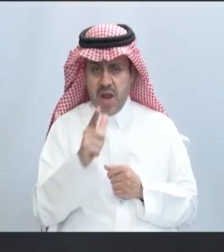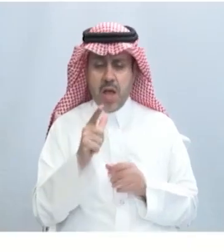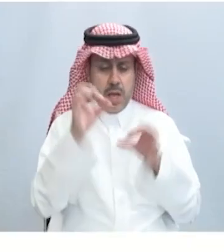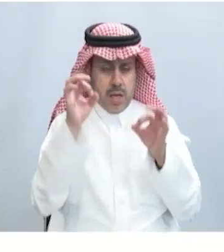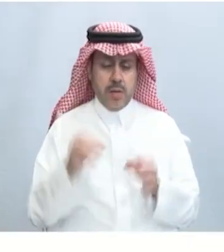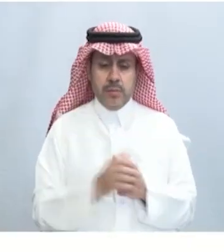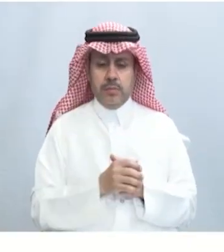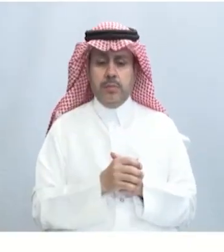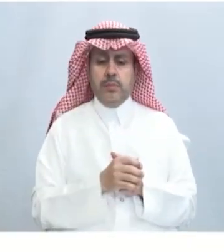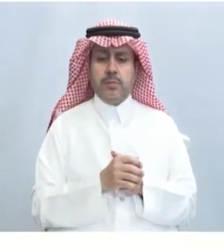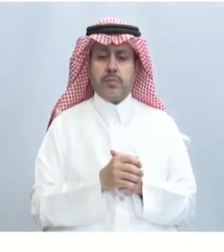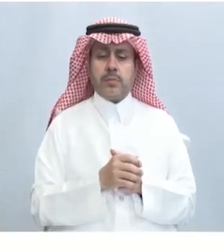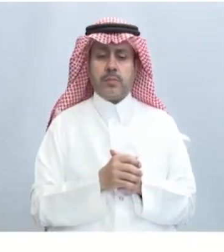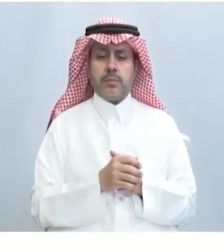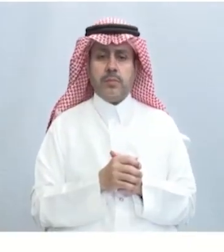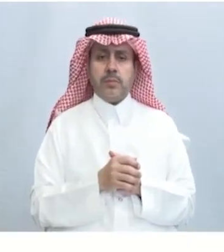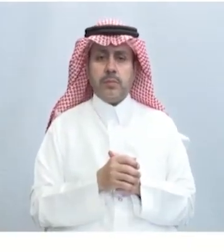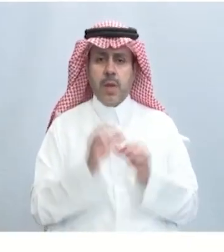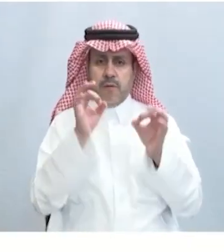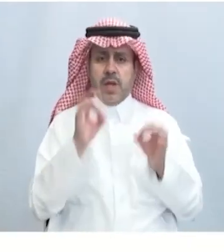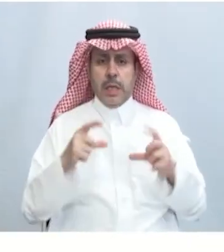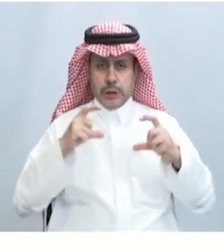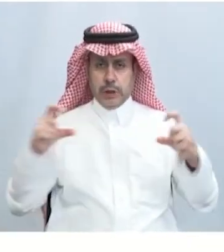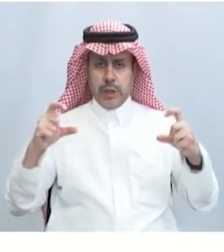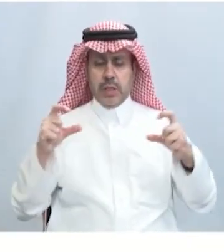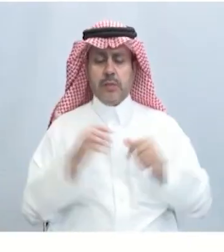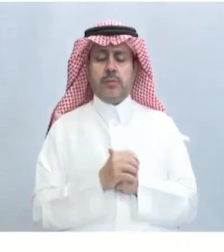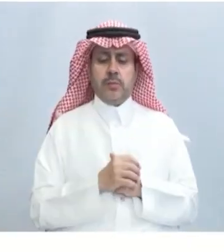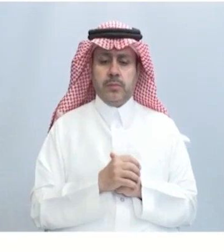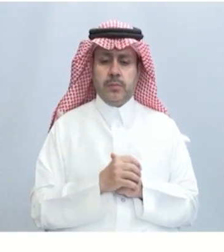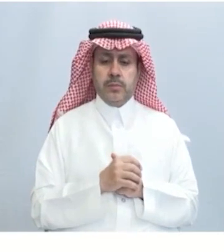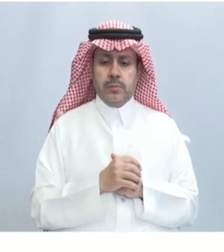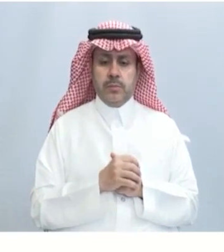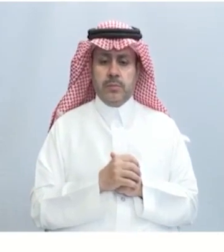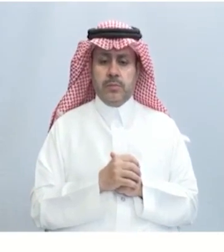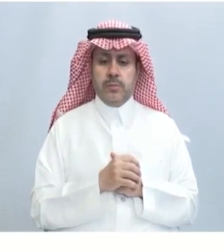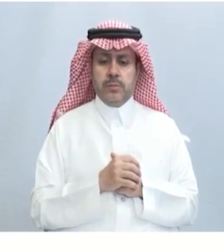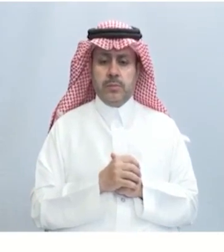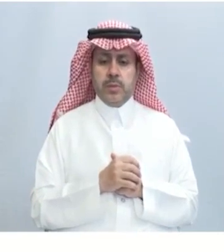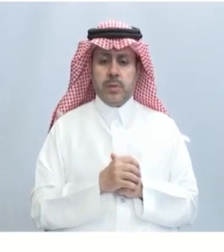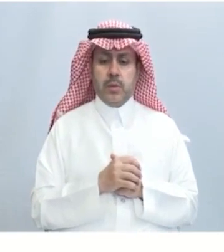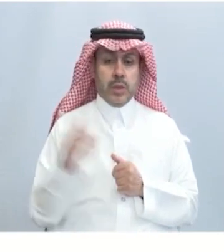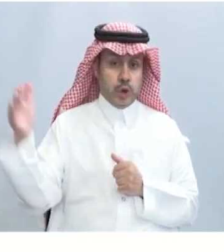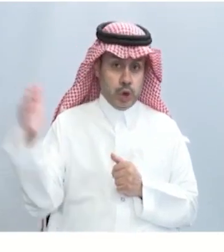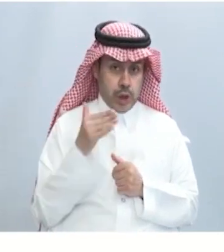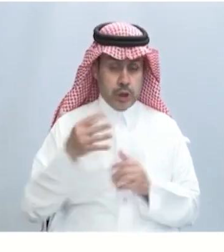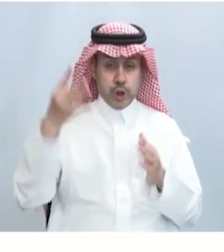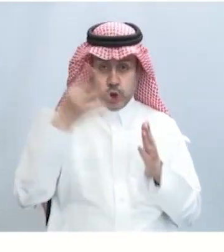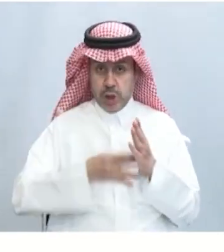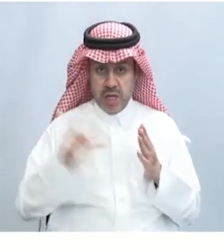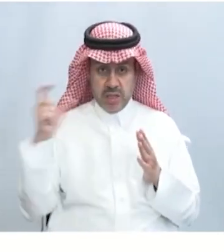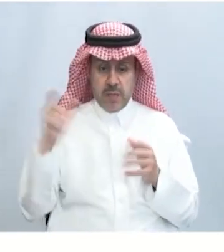لكم دينكم واتممت عليكم نعمتي ورضيت لكم الاسلام دينا ولذا جاءت الشريعه